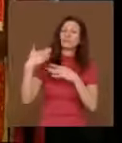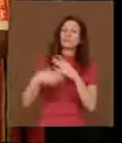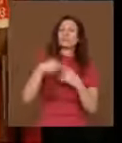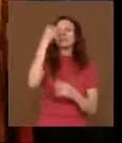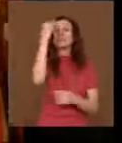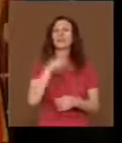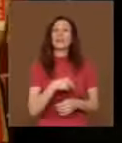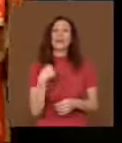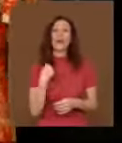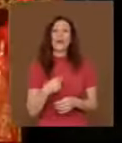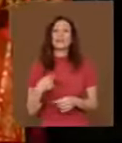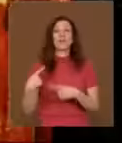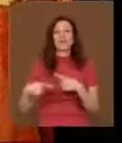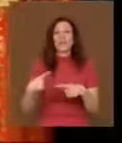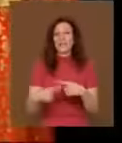църковна традиция.